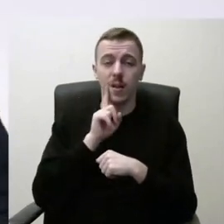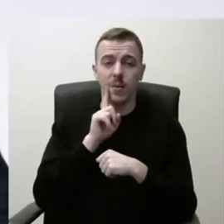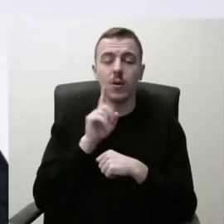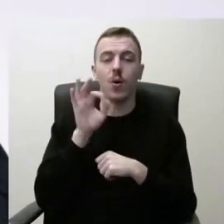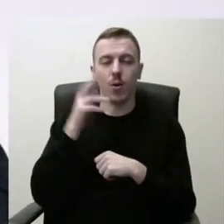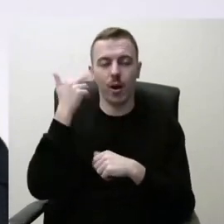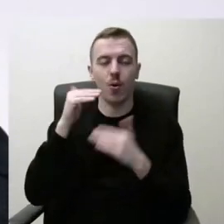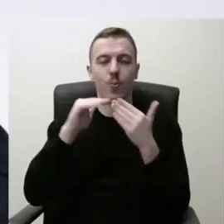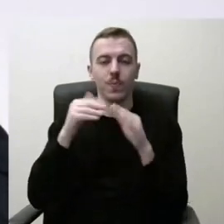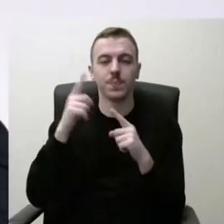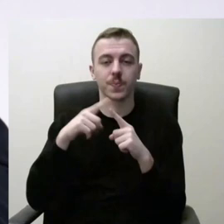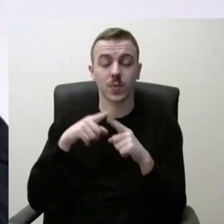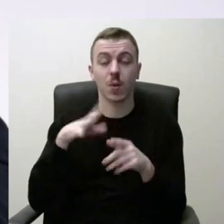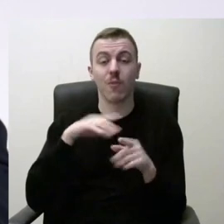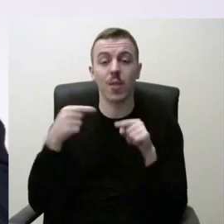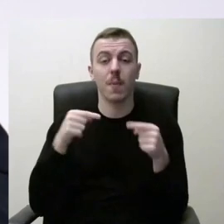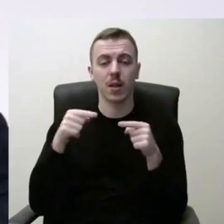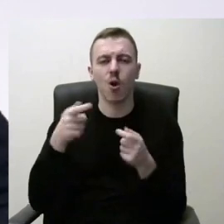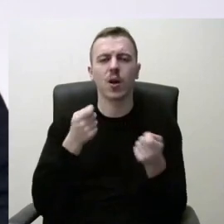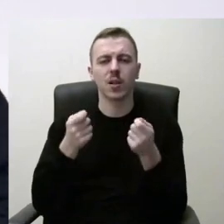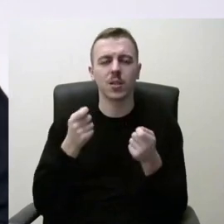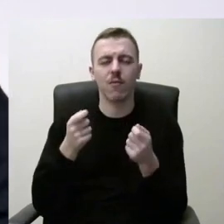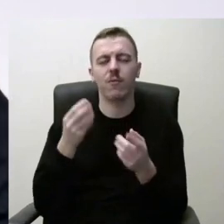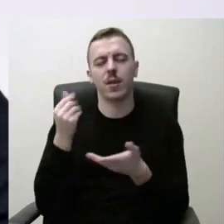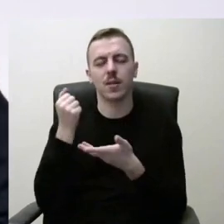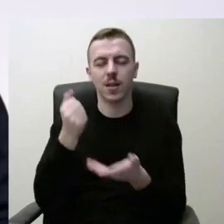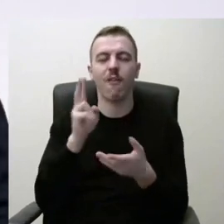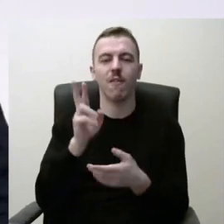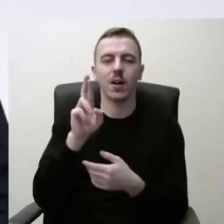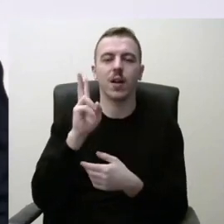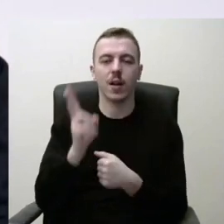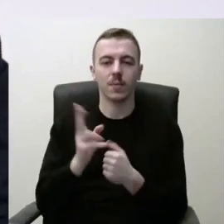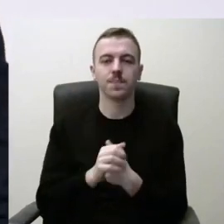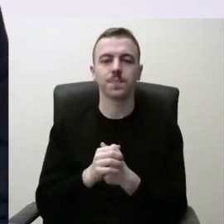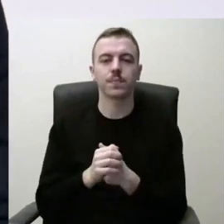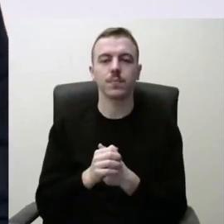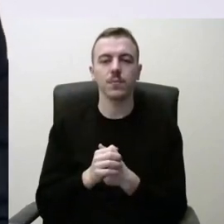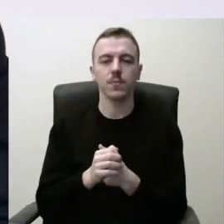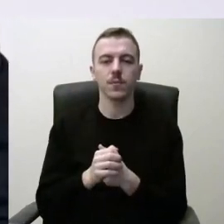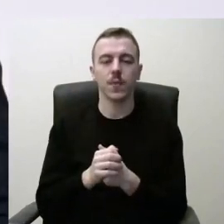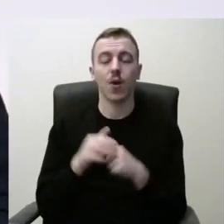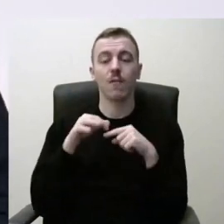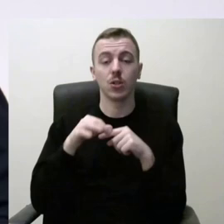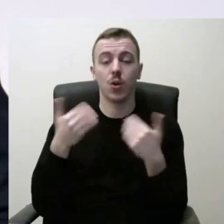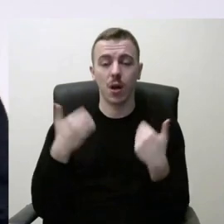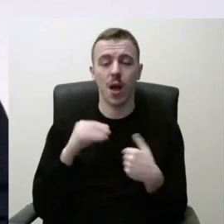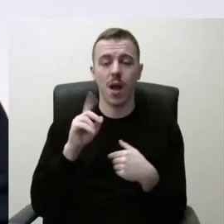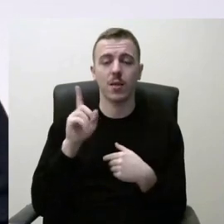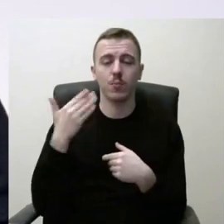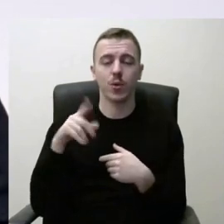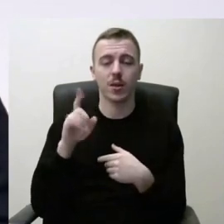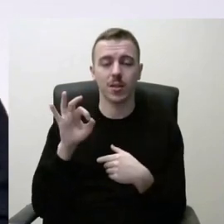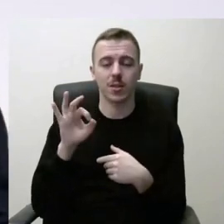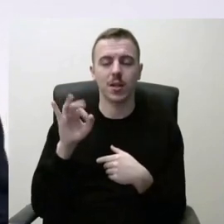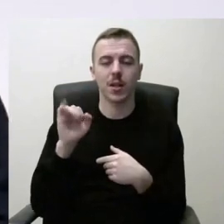Tai buvo debatai, kuriuos organizavo ir finansavo Vyriausia rinkimų komisija. Jos vedžiau aš, žurnalistas Edmundas Jakilaitis. Būtinai